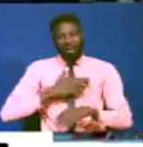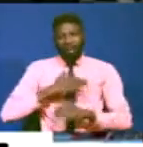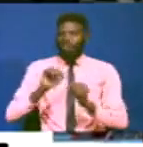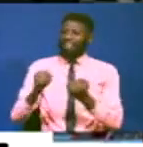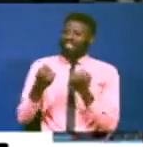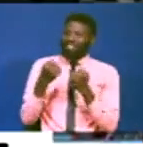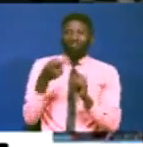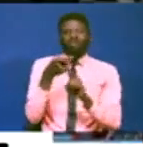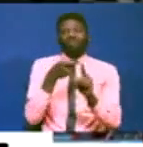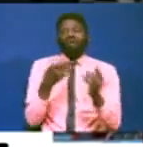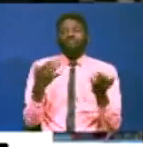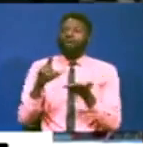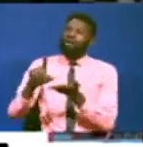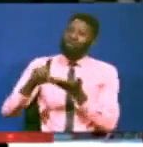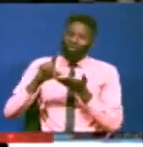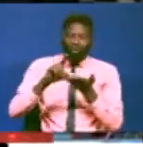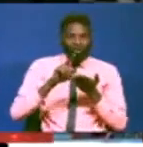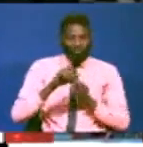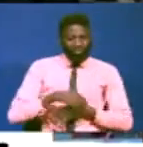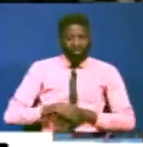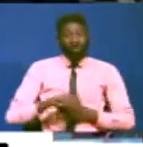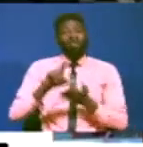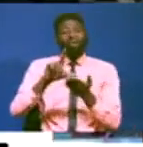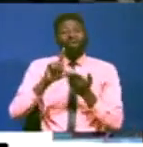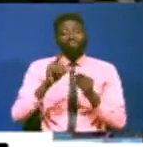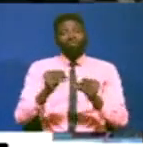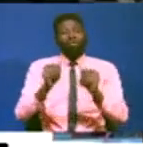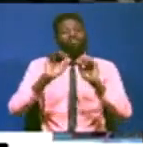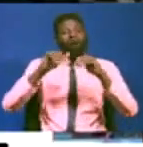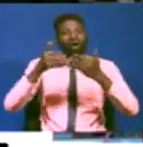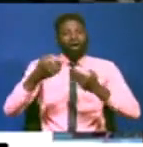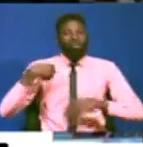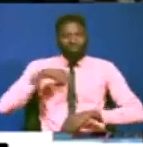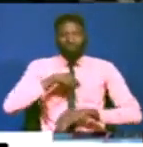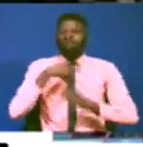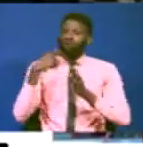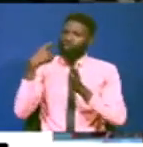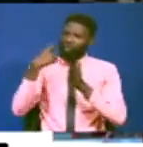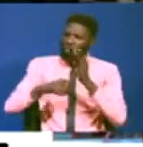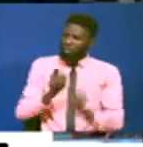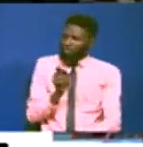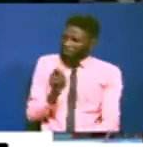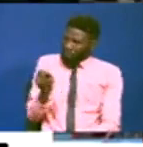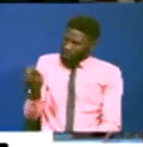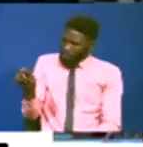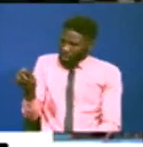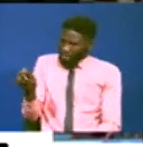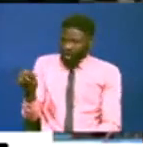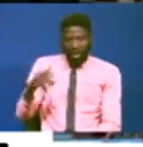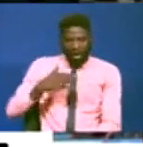madeni. Dawa ya madeni ni sisi kulipa ushuru na kusimamia maendeleo ya taifa